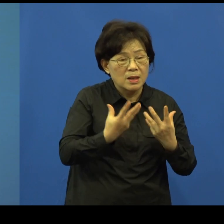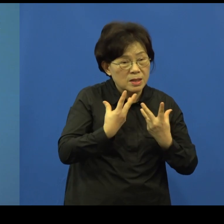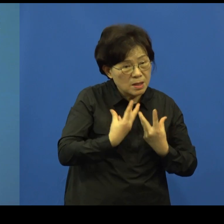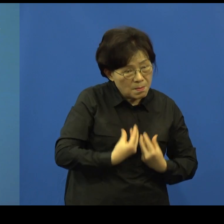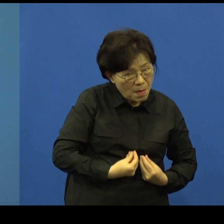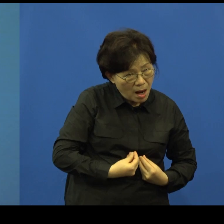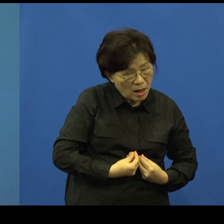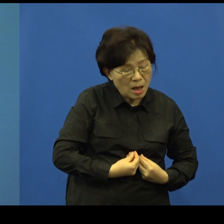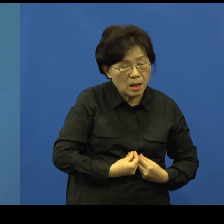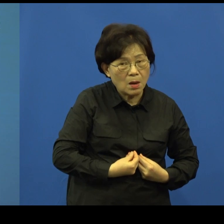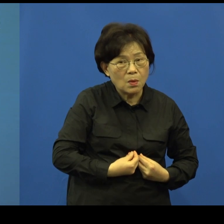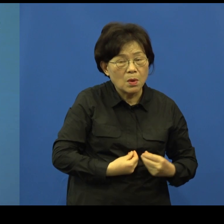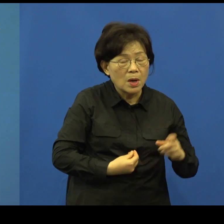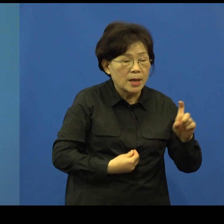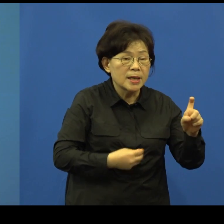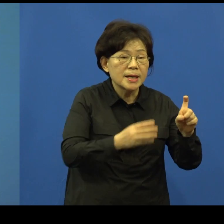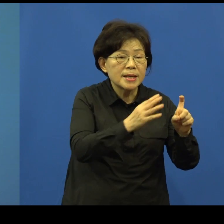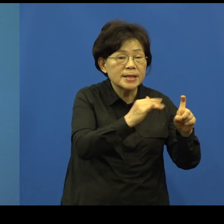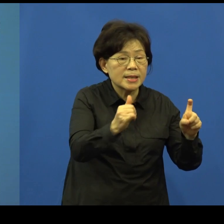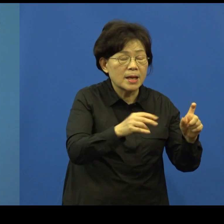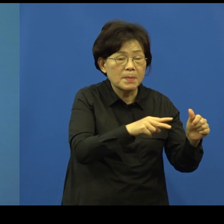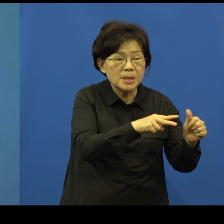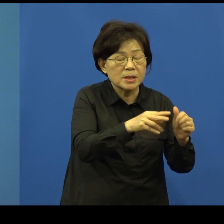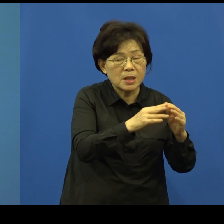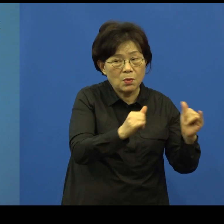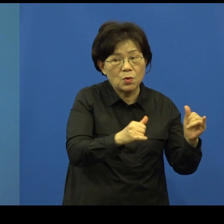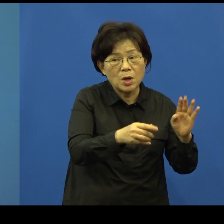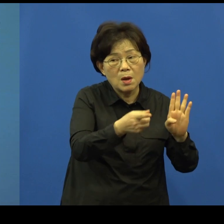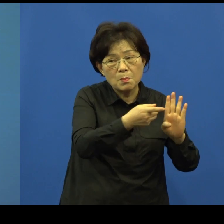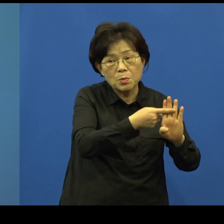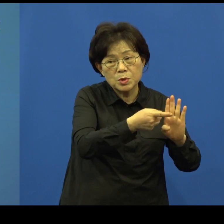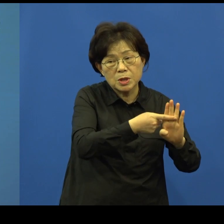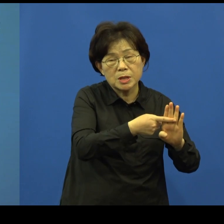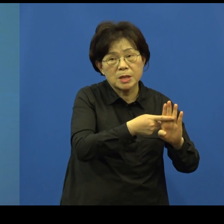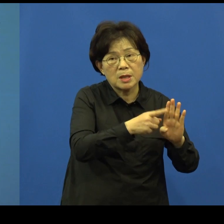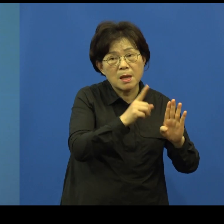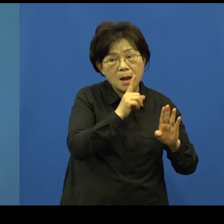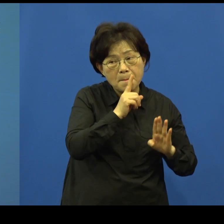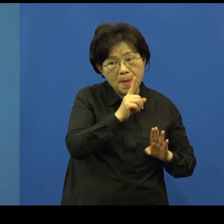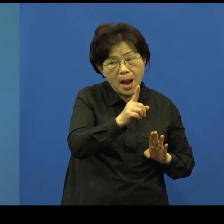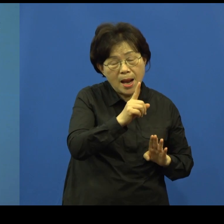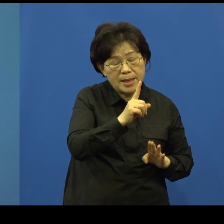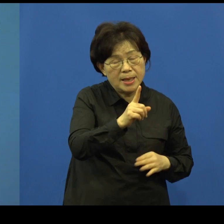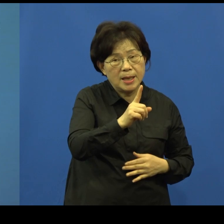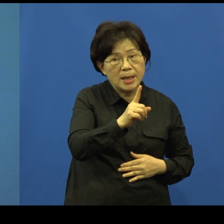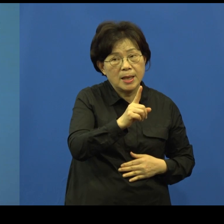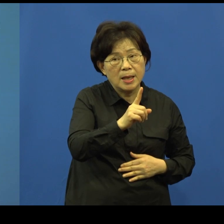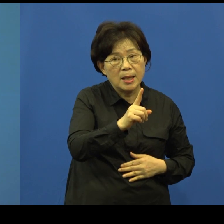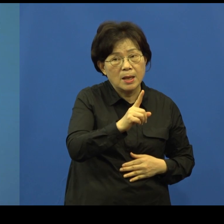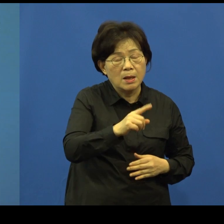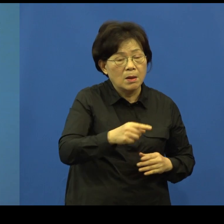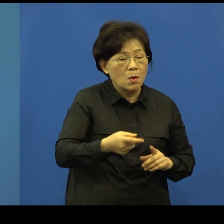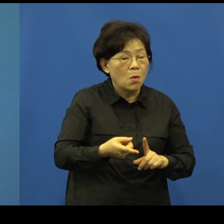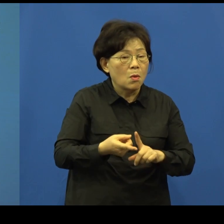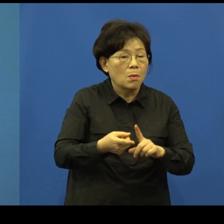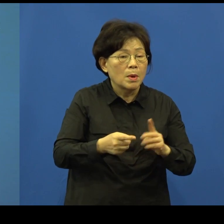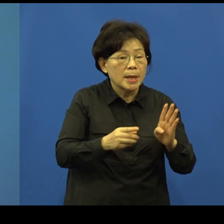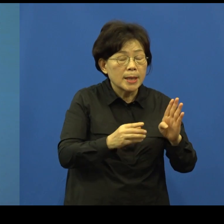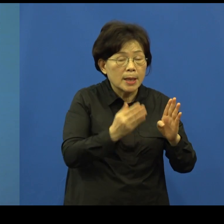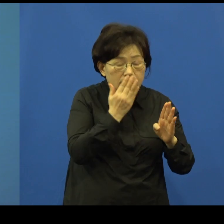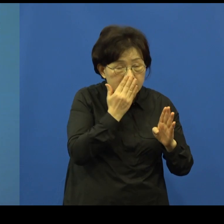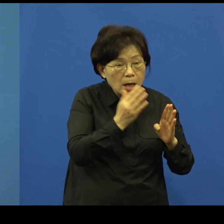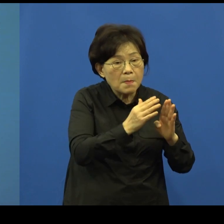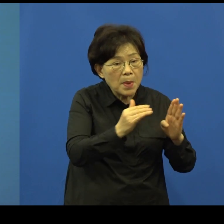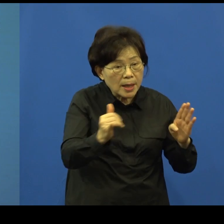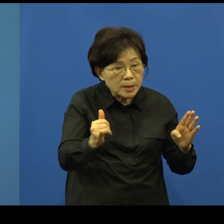절망하게 하는 거죠. 그래서 10명의 정탐꾼의 그 부정적인 그 말이 공동체 전체를